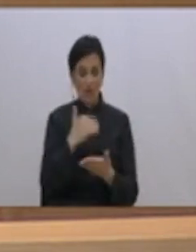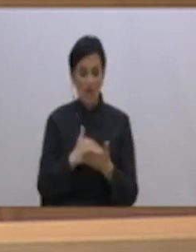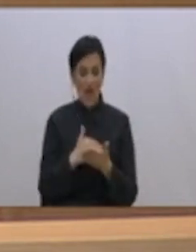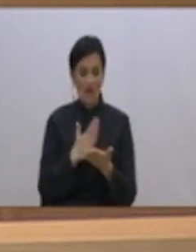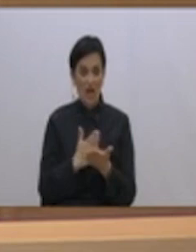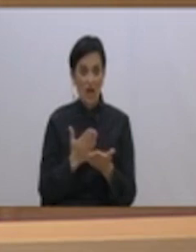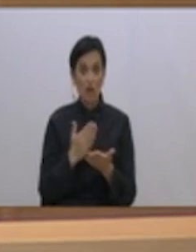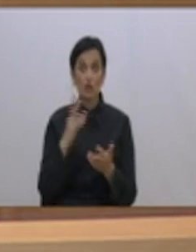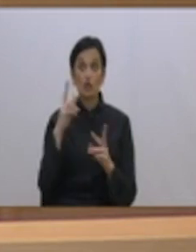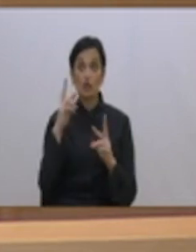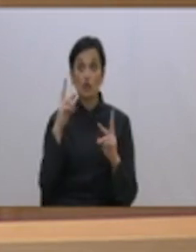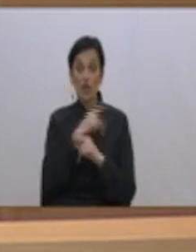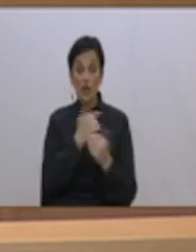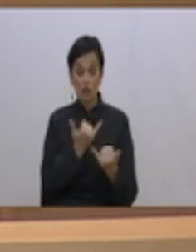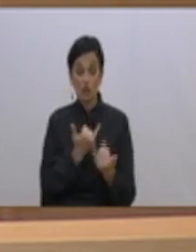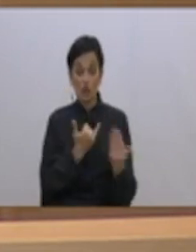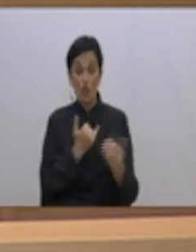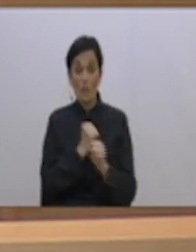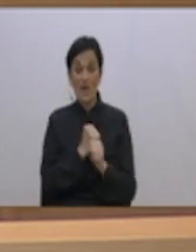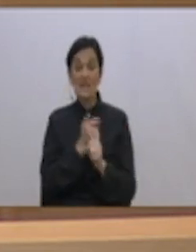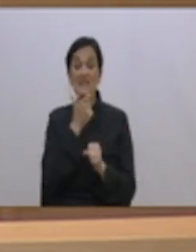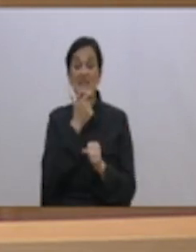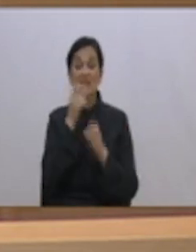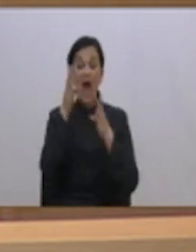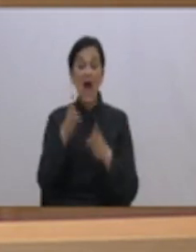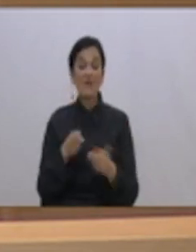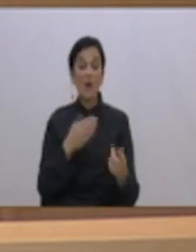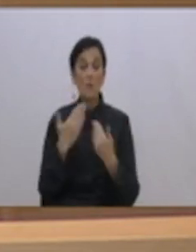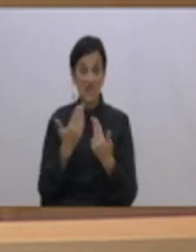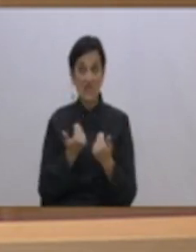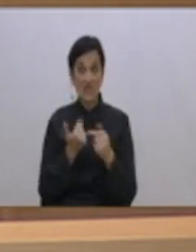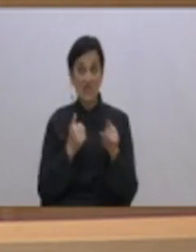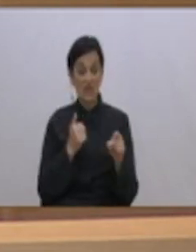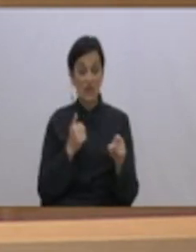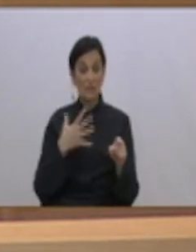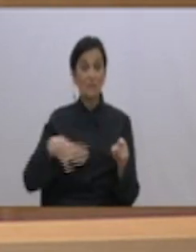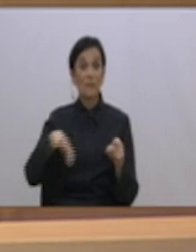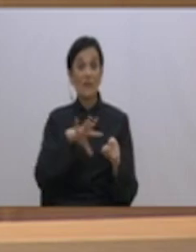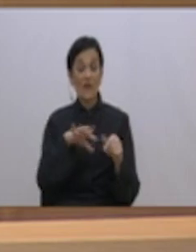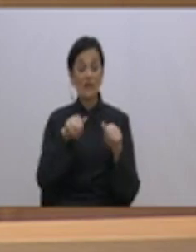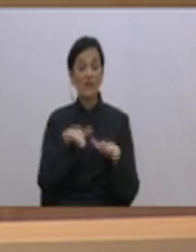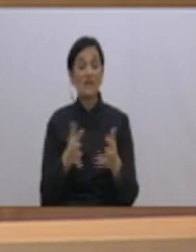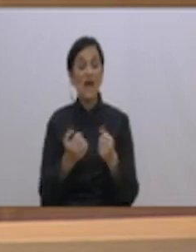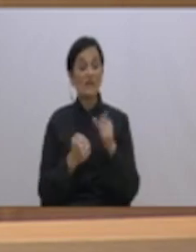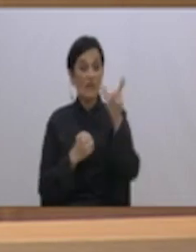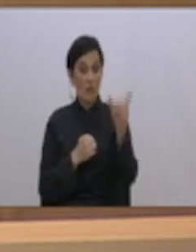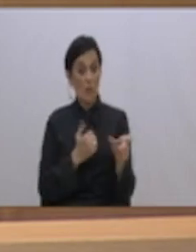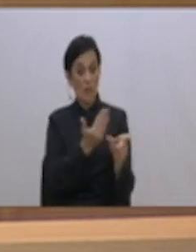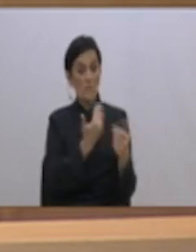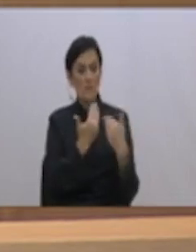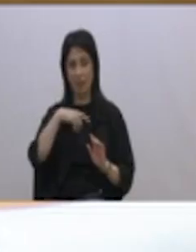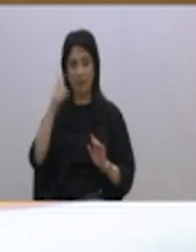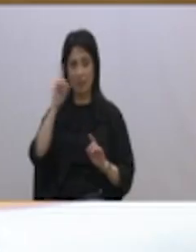da imis shestomas romelsats tken ushvebt ekhla mikhel saakashviltan mimartebashi tken diakh am kveqanashi gadaqvetlis miugeba adamias mimartav